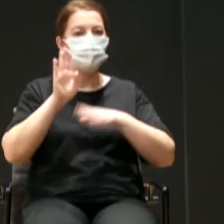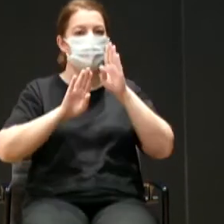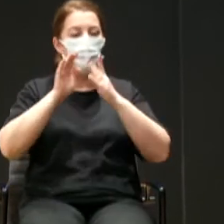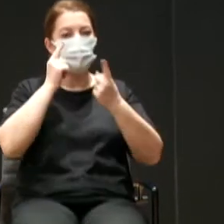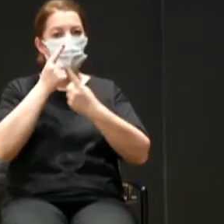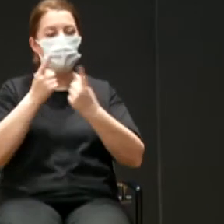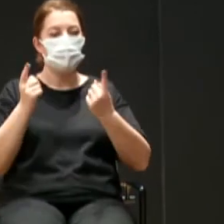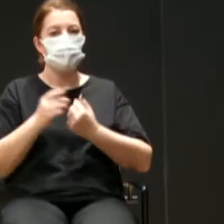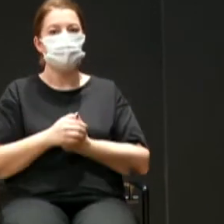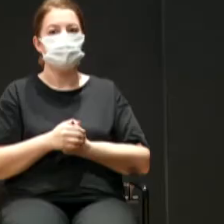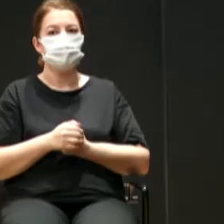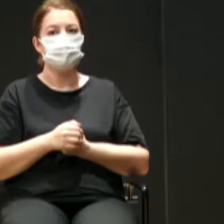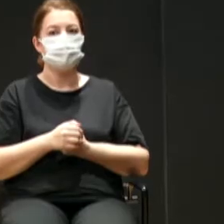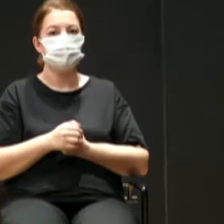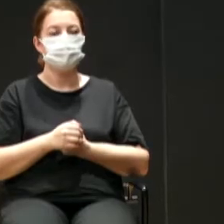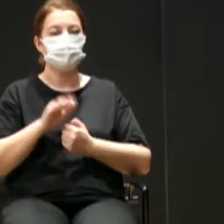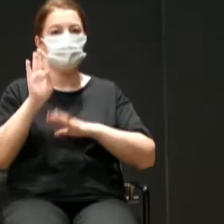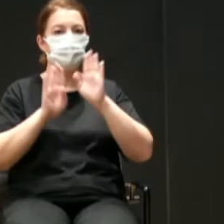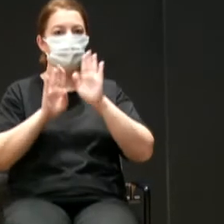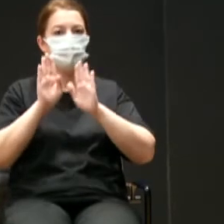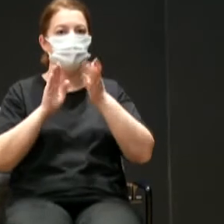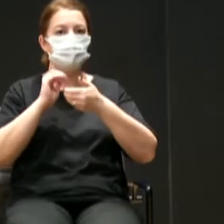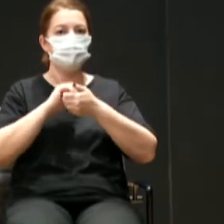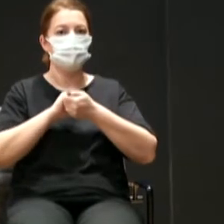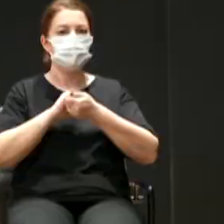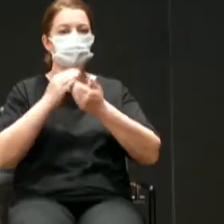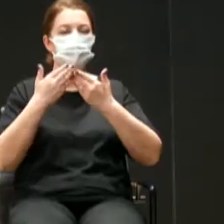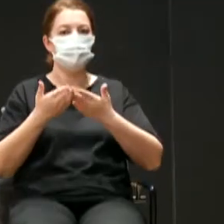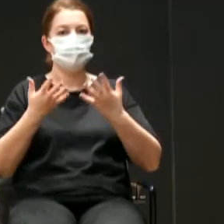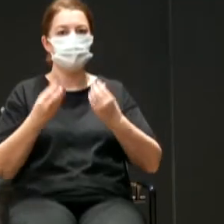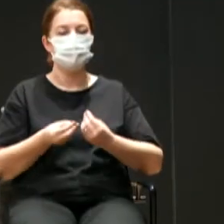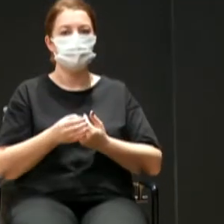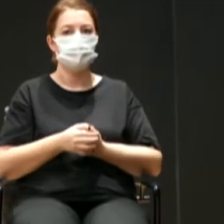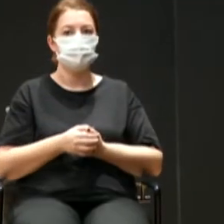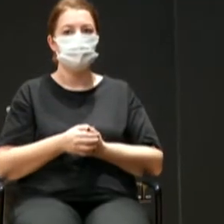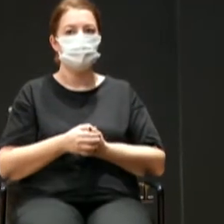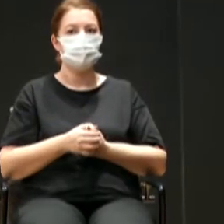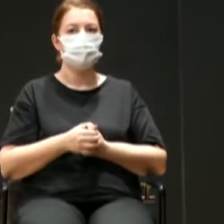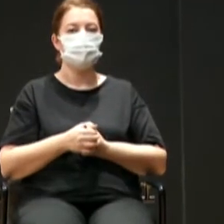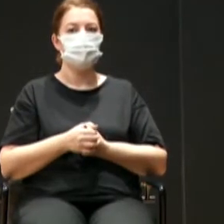sunuyorum. Kabul edenler, etmeyenler oy birliğiyle kabul edilmiştir.